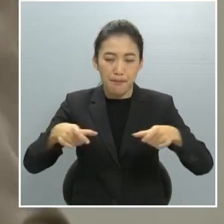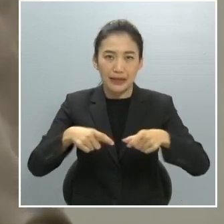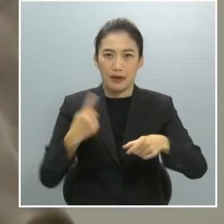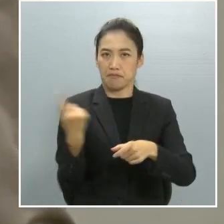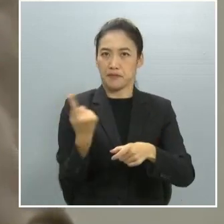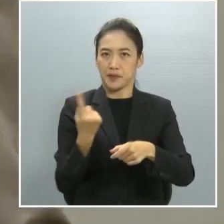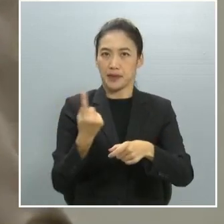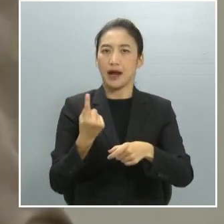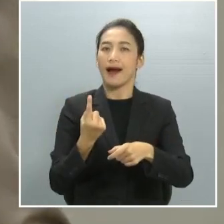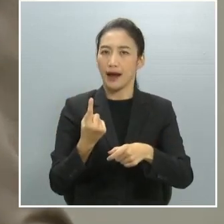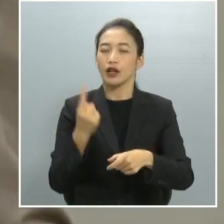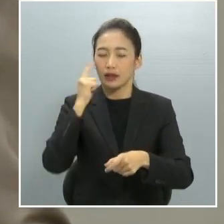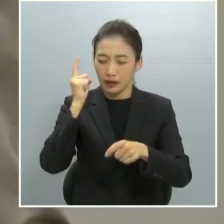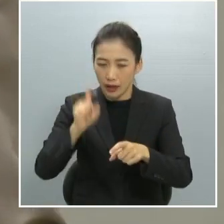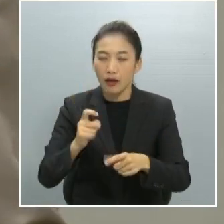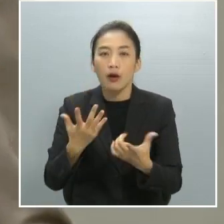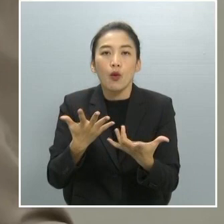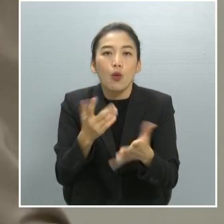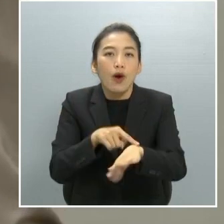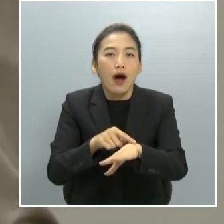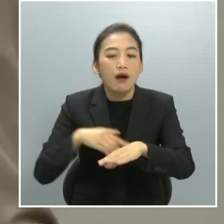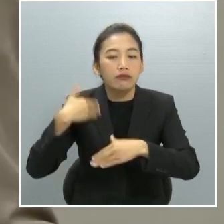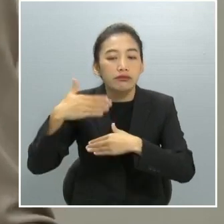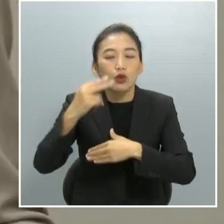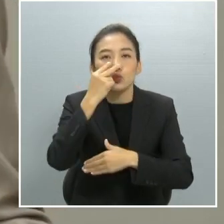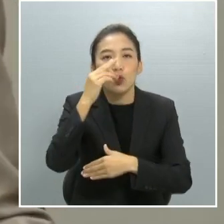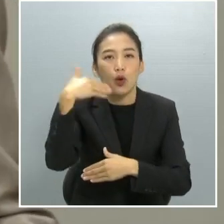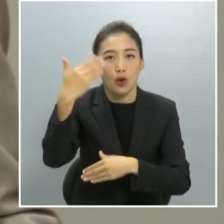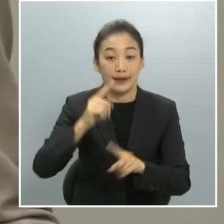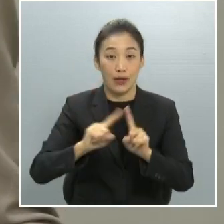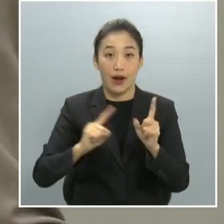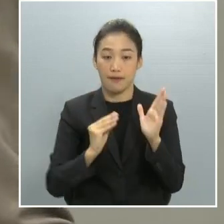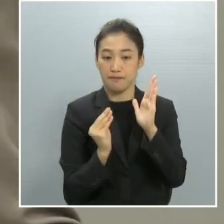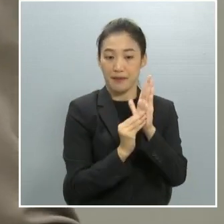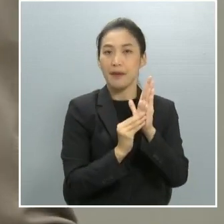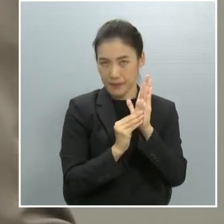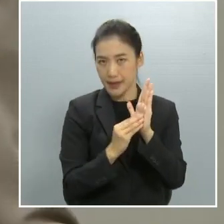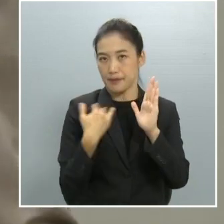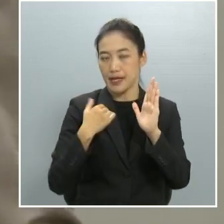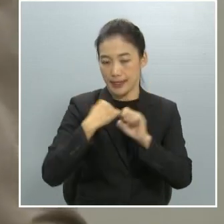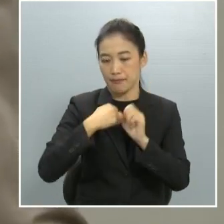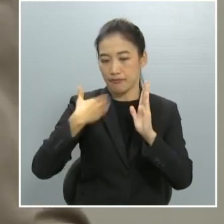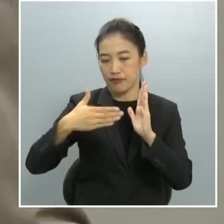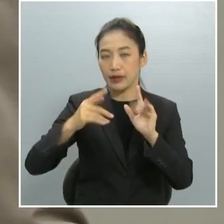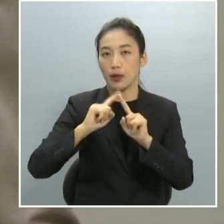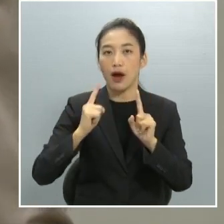ก็คือต้องขอเวลาแต่ว่ามีรายละเอียดนะฮะที่บรรจุไว้คร่าวๆอยู่แล้วอันนี้ไม่ต้องห่วงคือท่านนายกบอกแบบนี